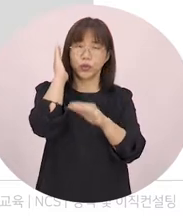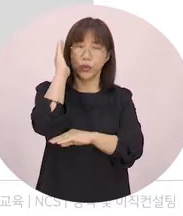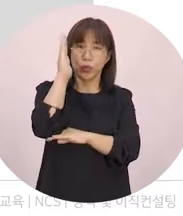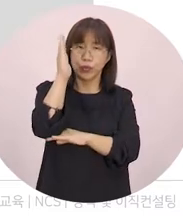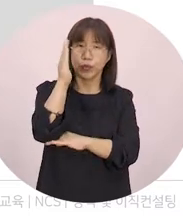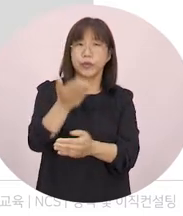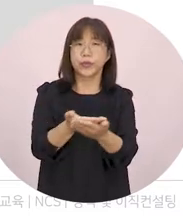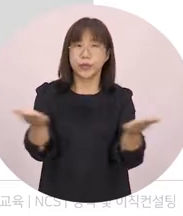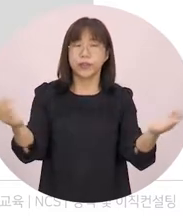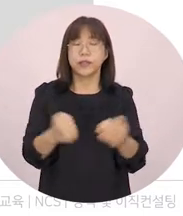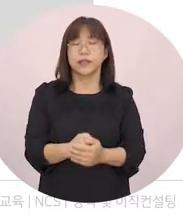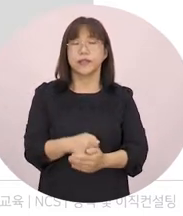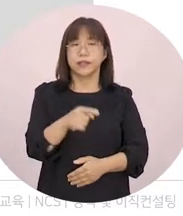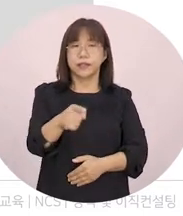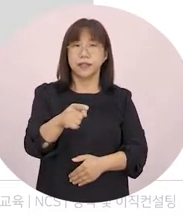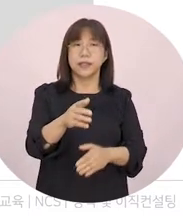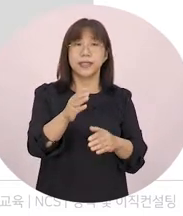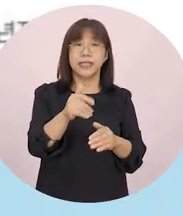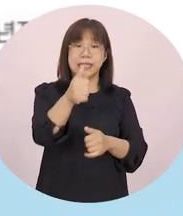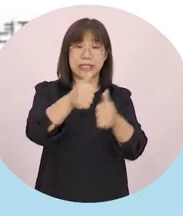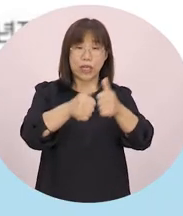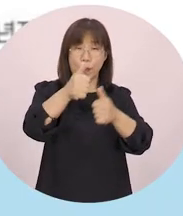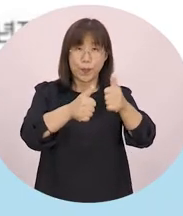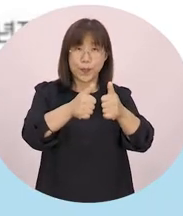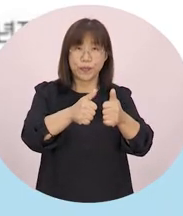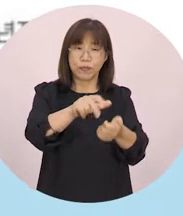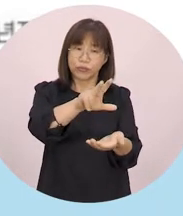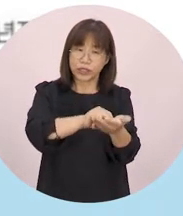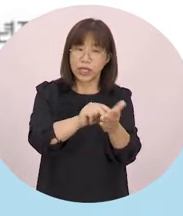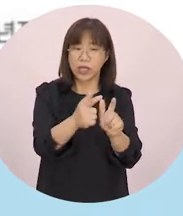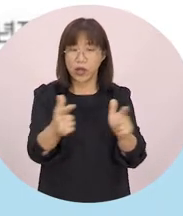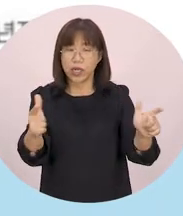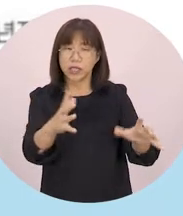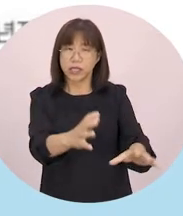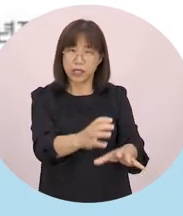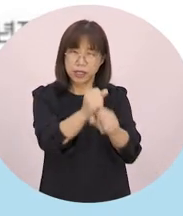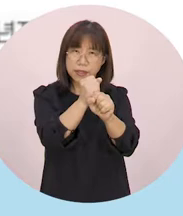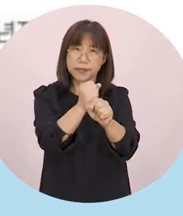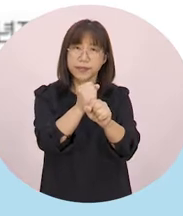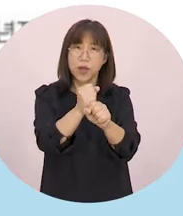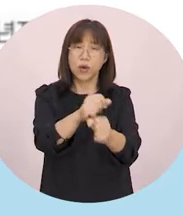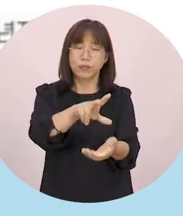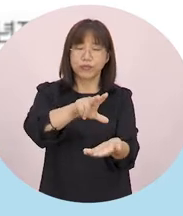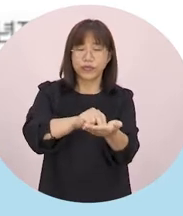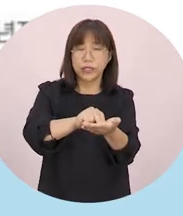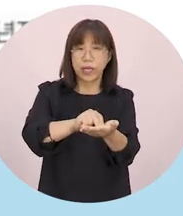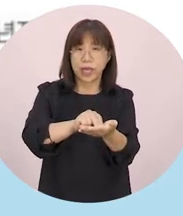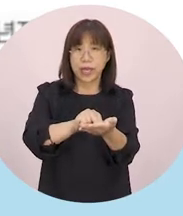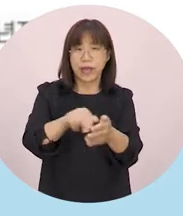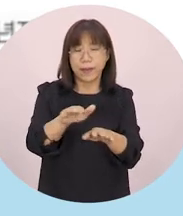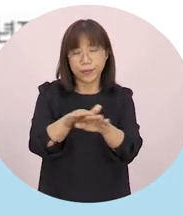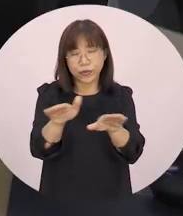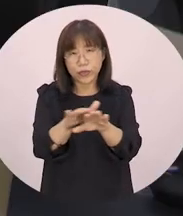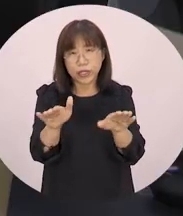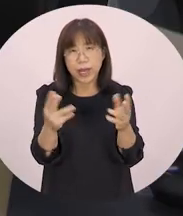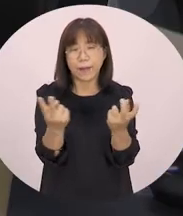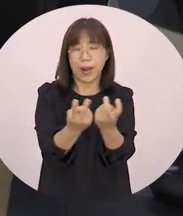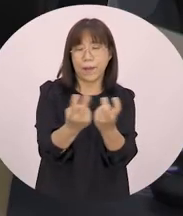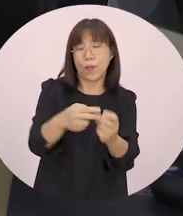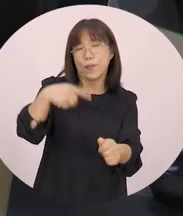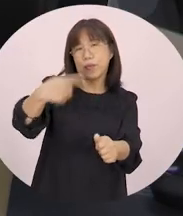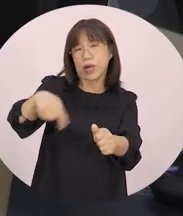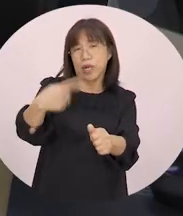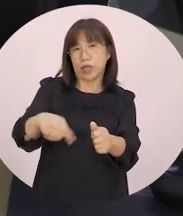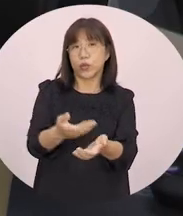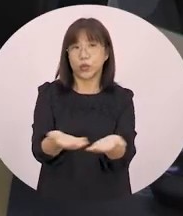수업은 NCS의 전반적인 출제 동향을 비롯해 유형별 기출문제, 핵심 이론, 문제풀이 요령 등을 다뤄